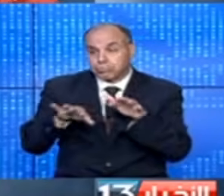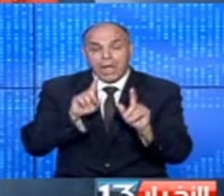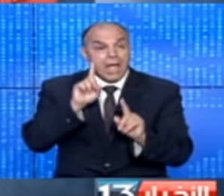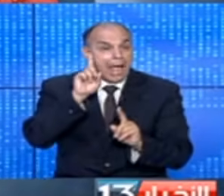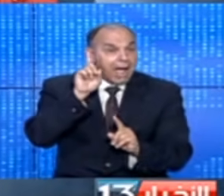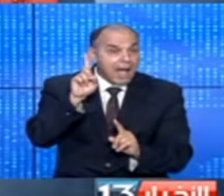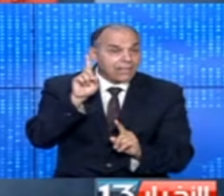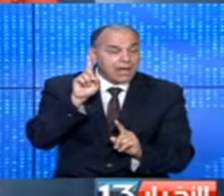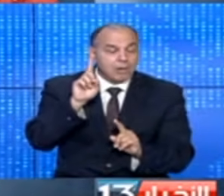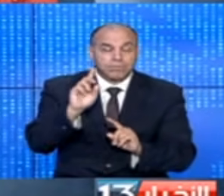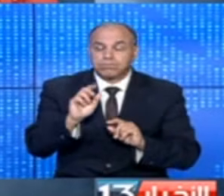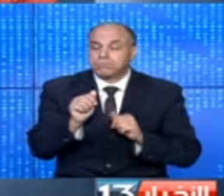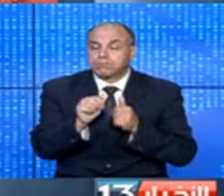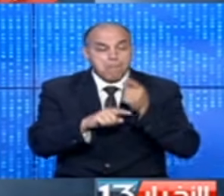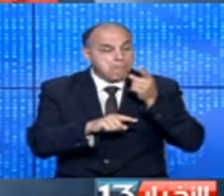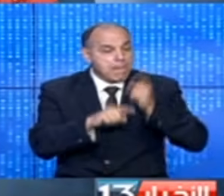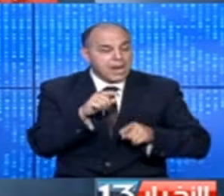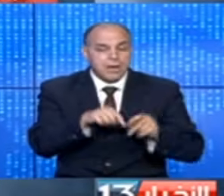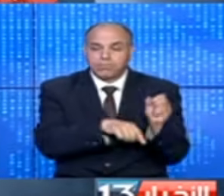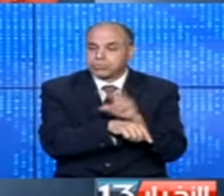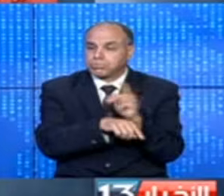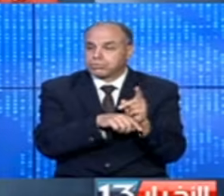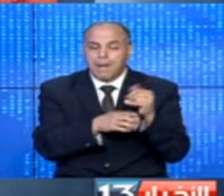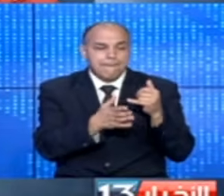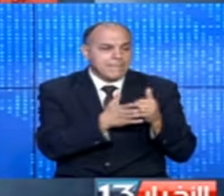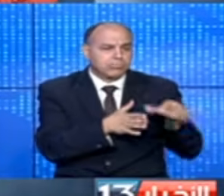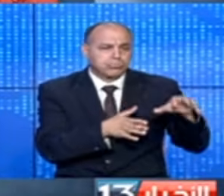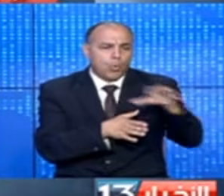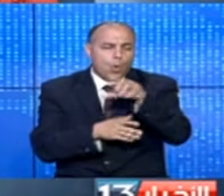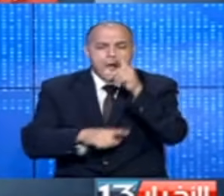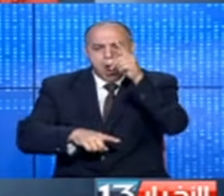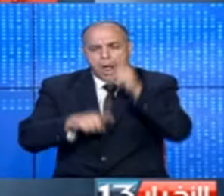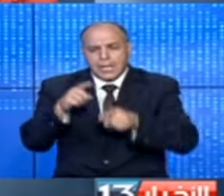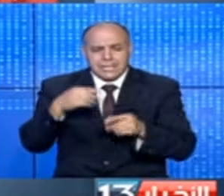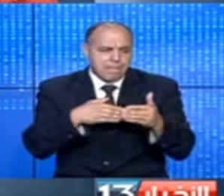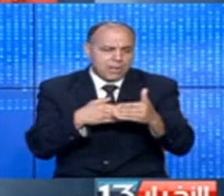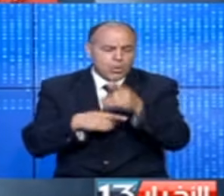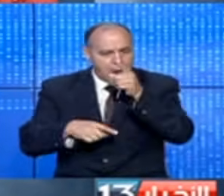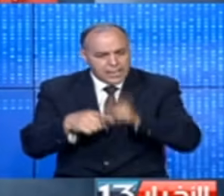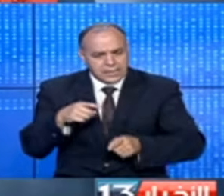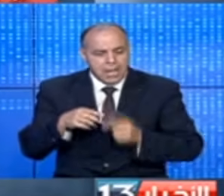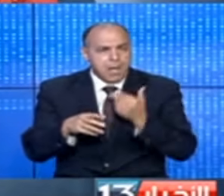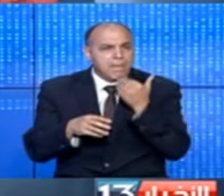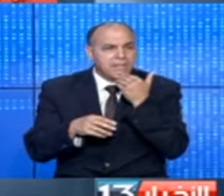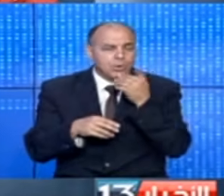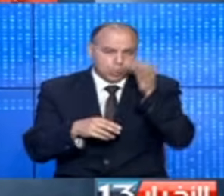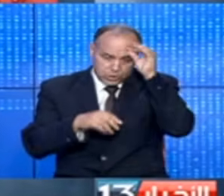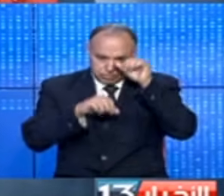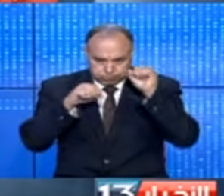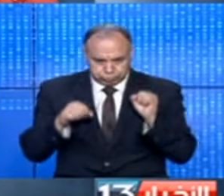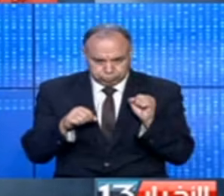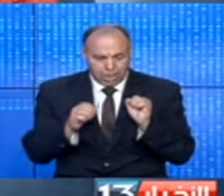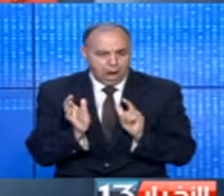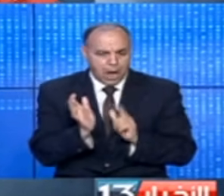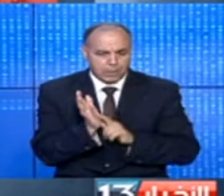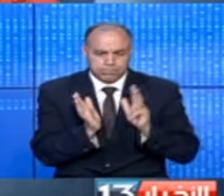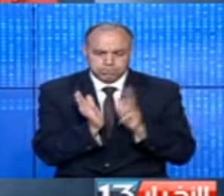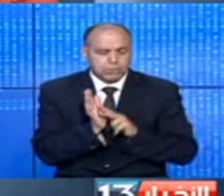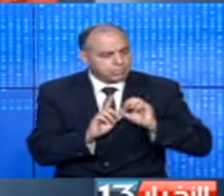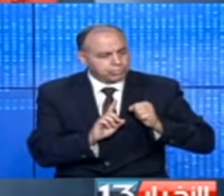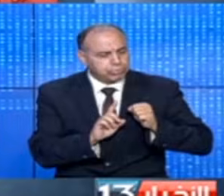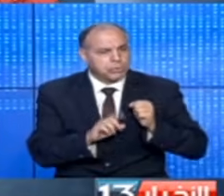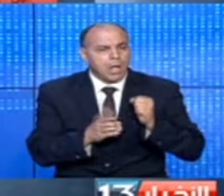وخاصة إجراء منع التنقل بين المناطق في الجهات المتجاورة مثل إقليم تونس. التطبيق الصارم